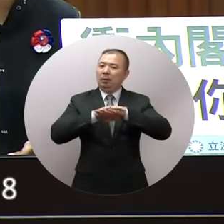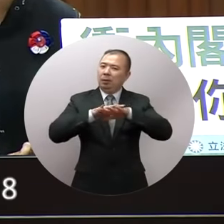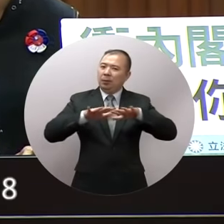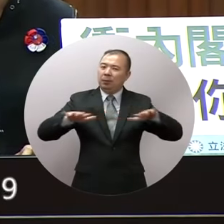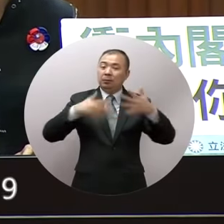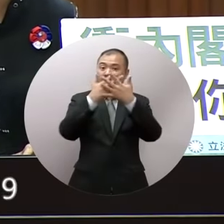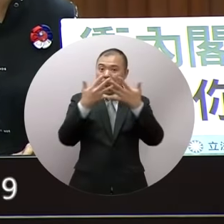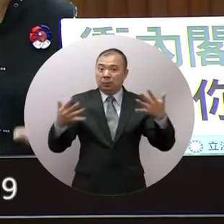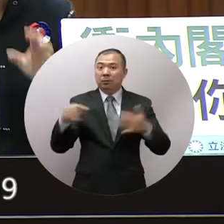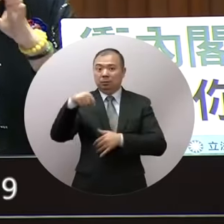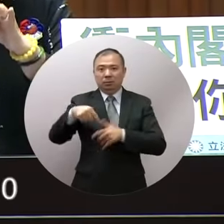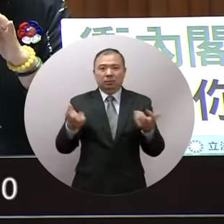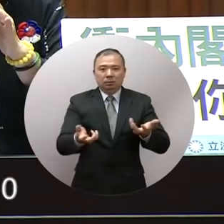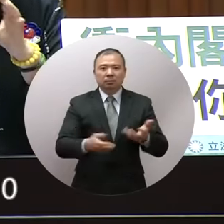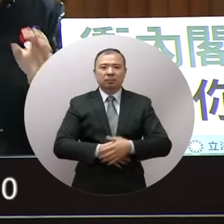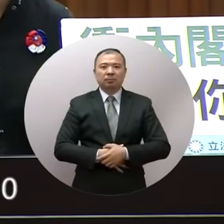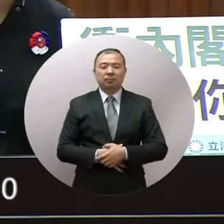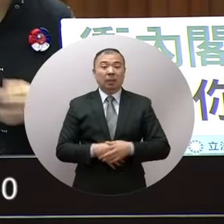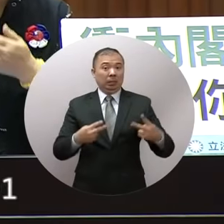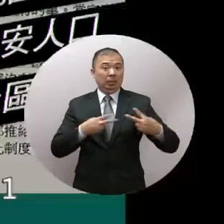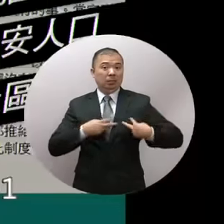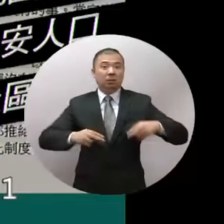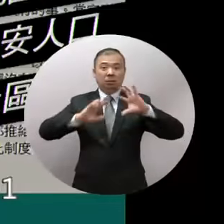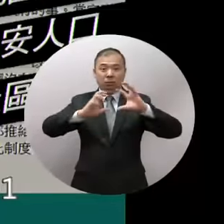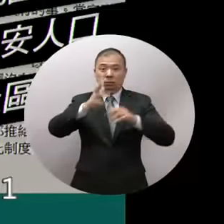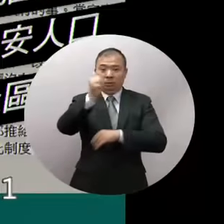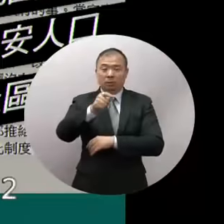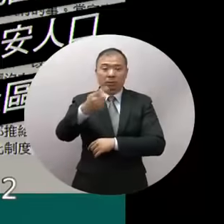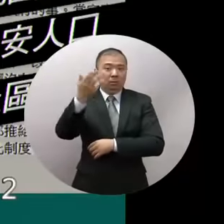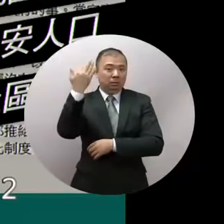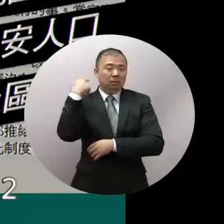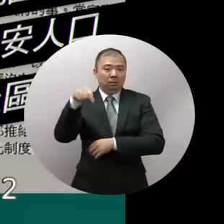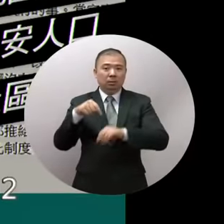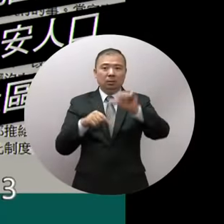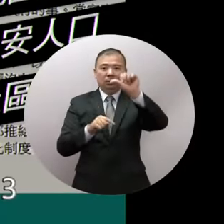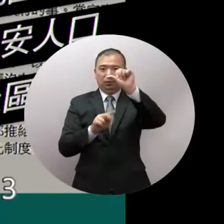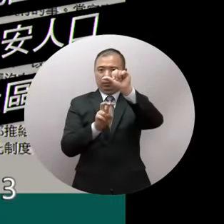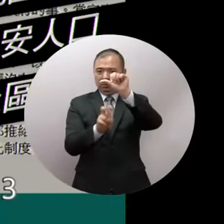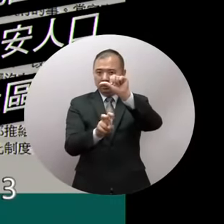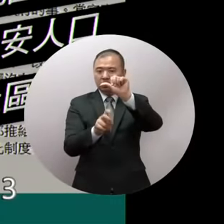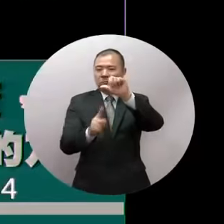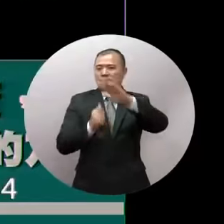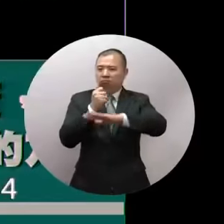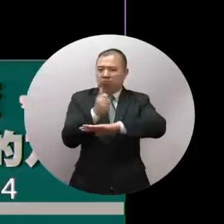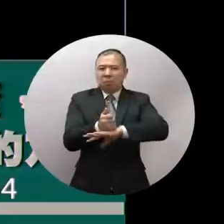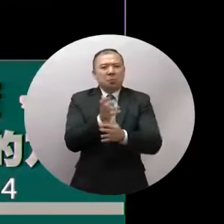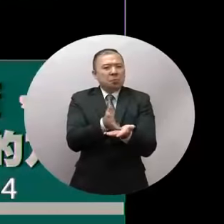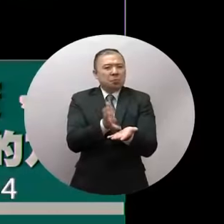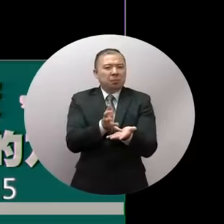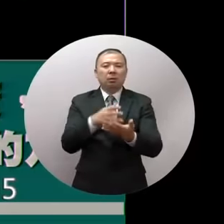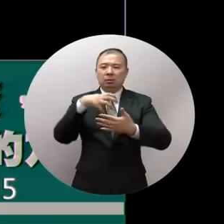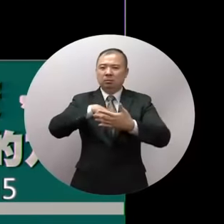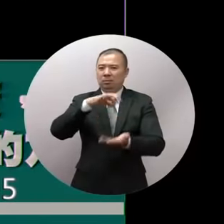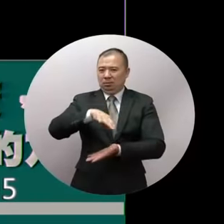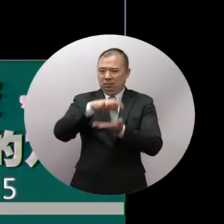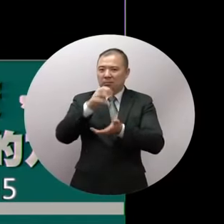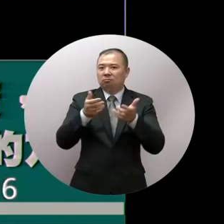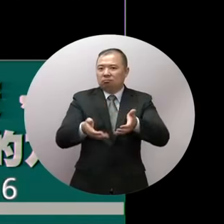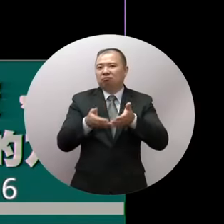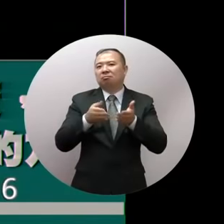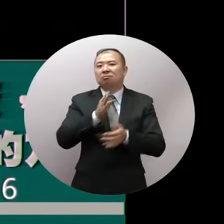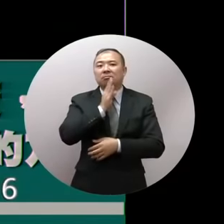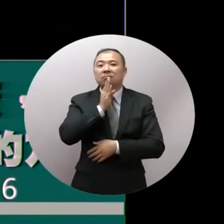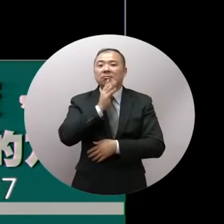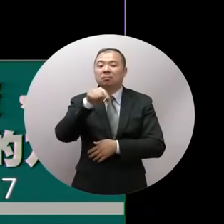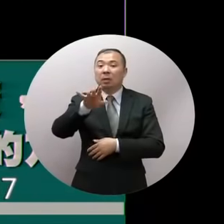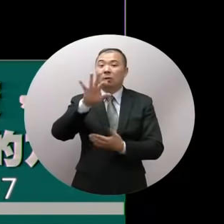是这个我们蔡总统在520就职演说里面非常重要的一点呐啊，他是说